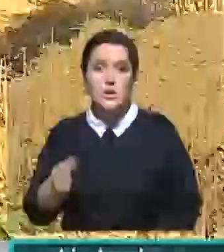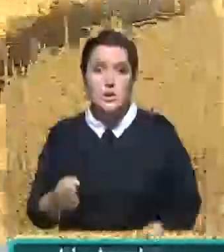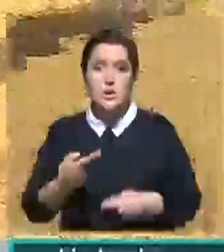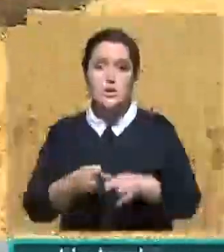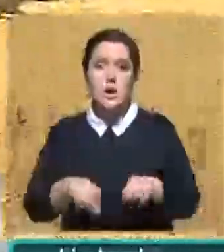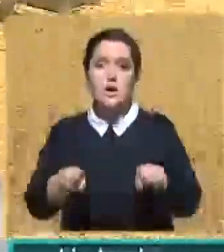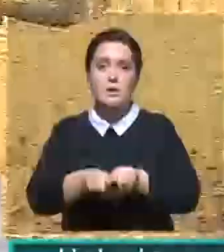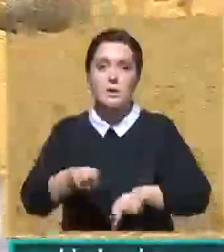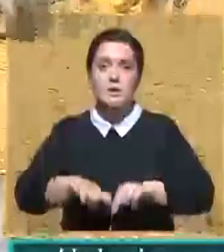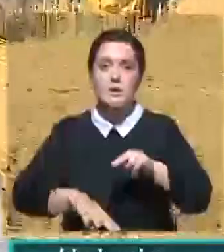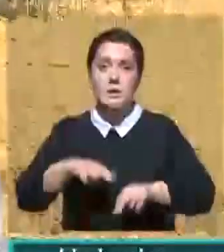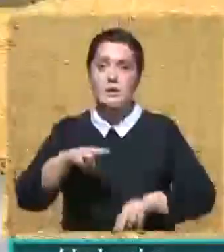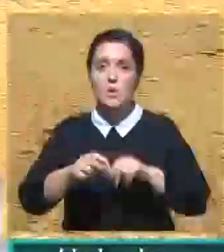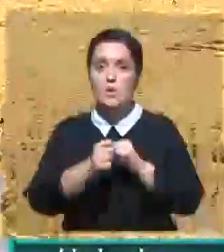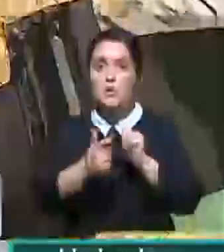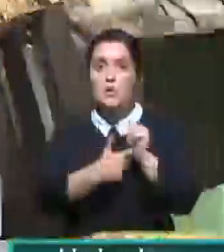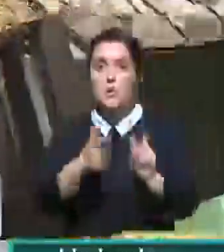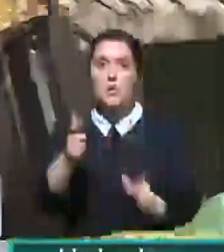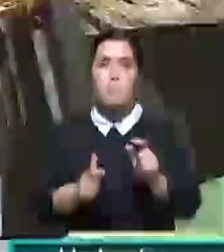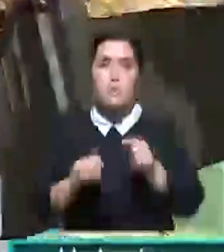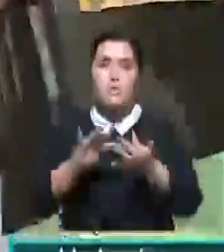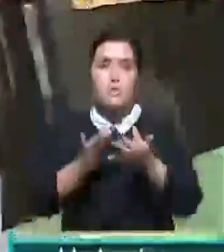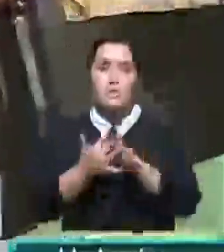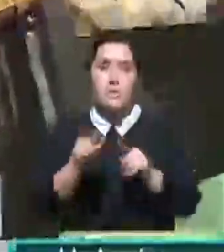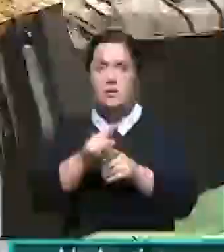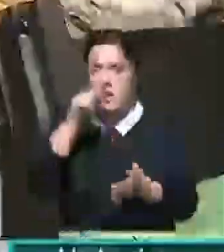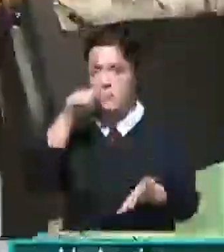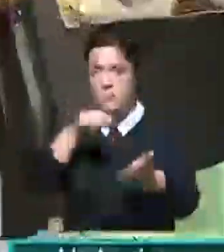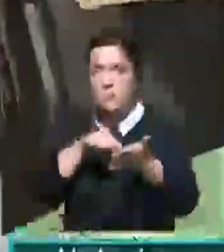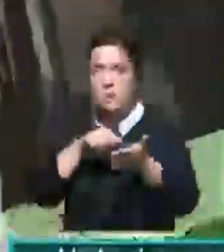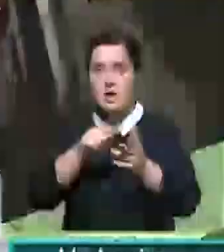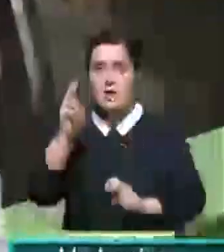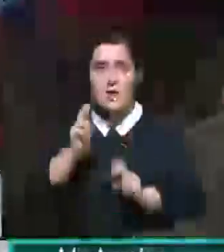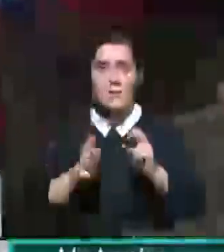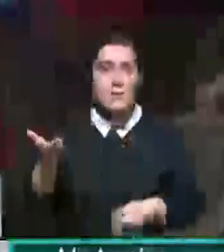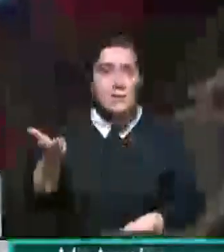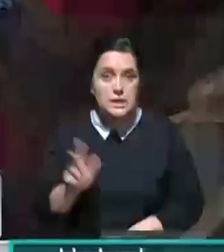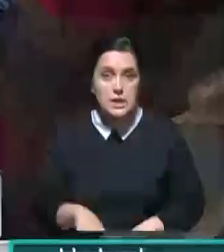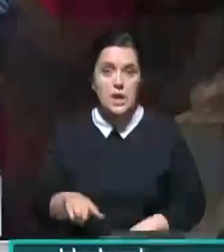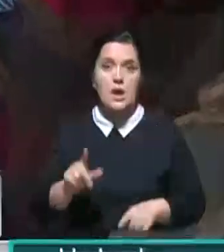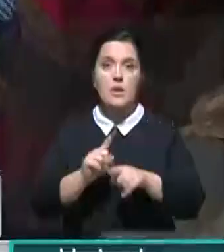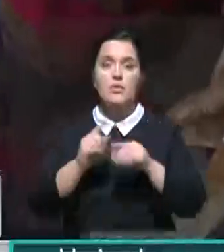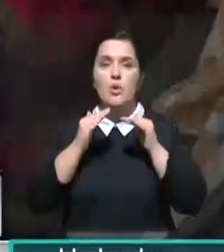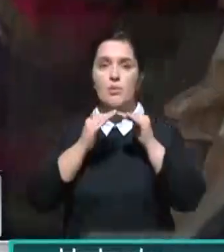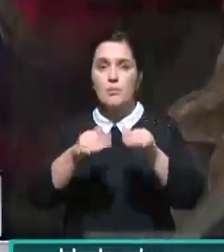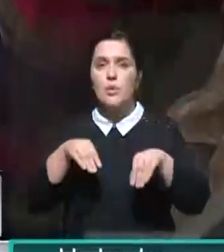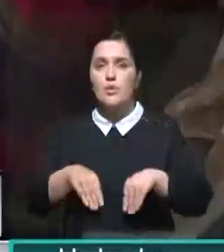одного гектара. Но в регионе также строится 17 молочных ферм, 3 птицефабрики тепличного комплекса